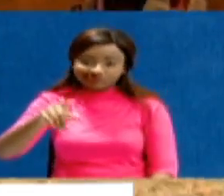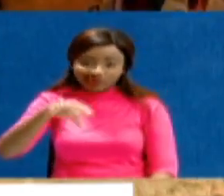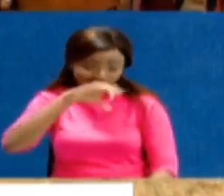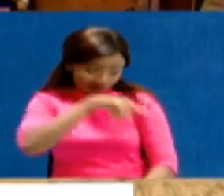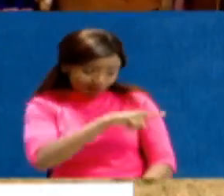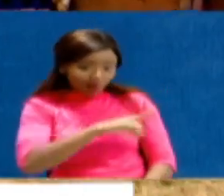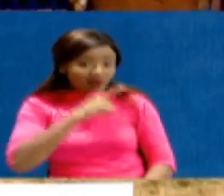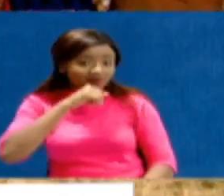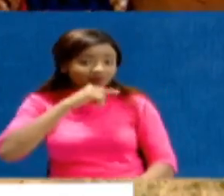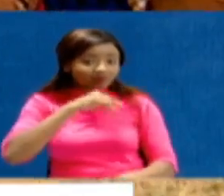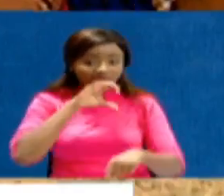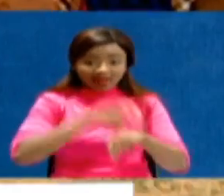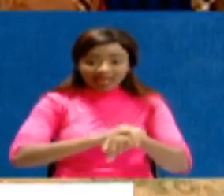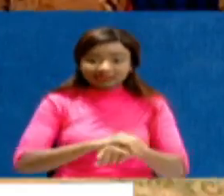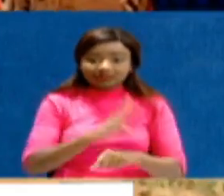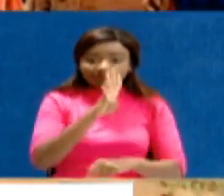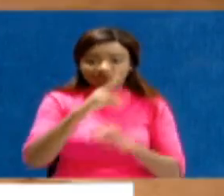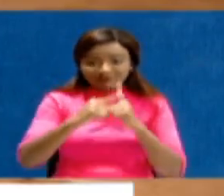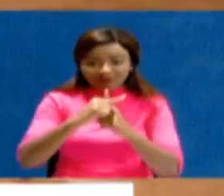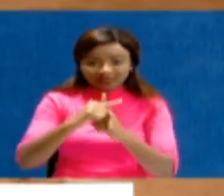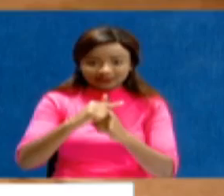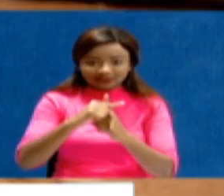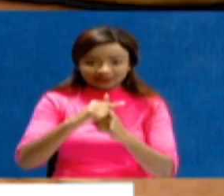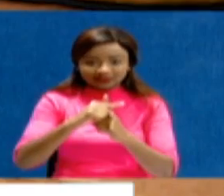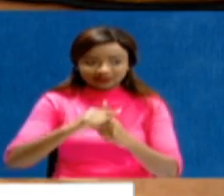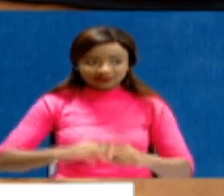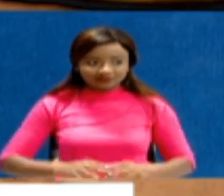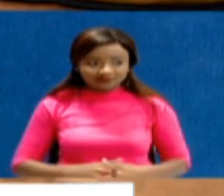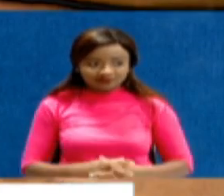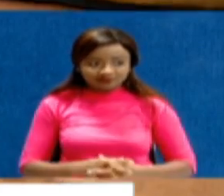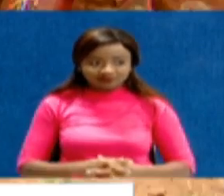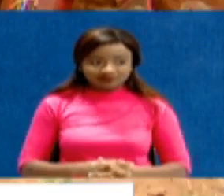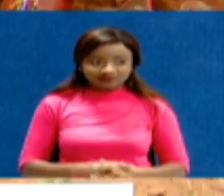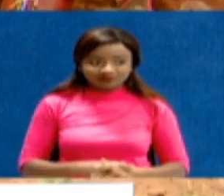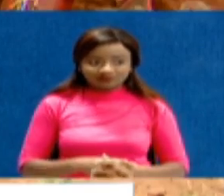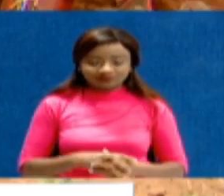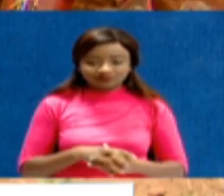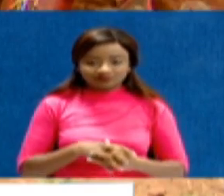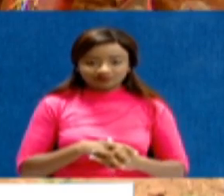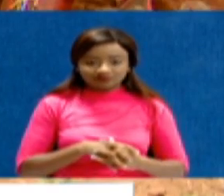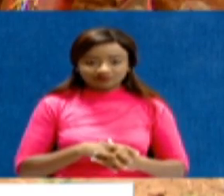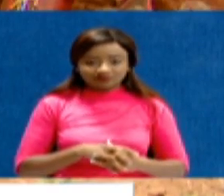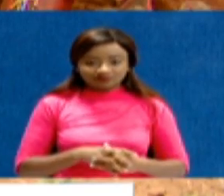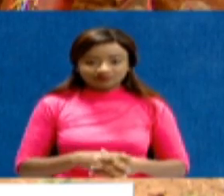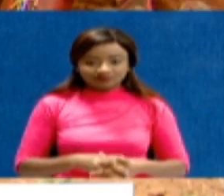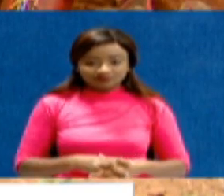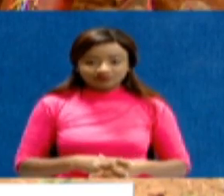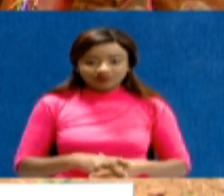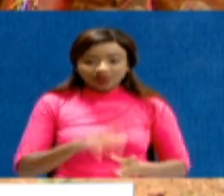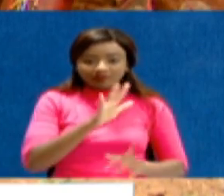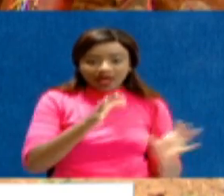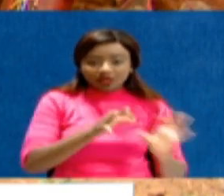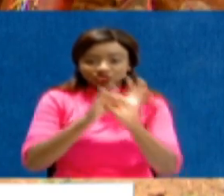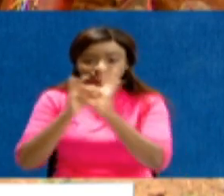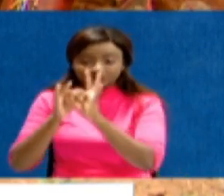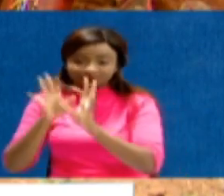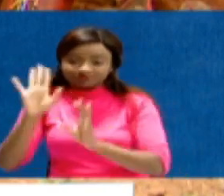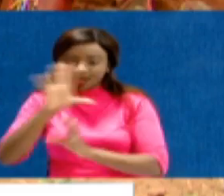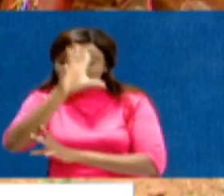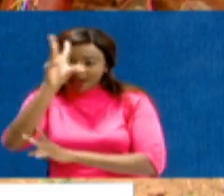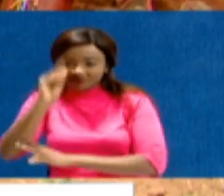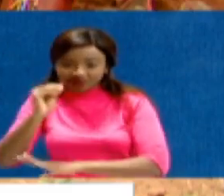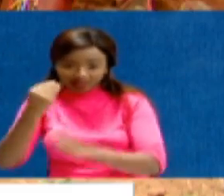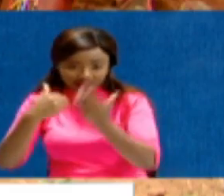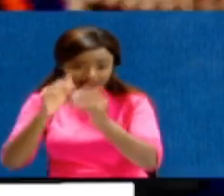KCC mwaka jana. Sasa akisubiri kujiunga na chuo kikuu cha Africa International University baadaye mwaka huu.